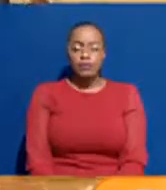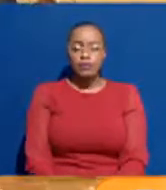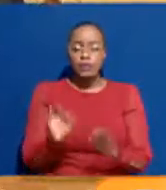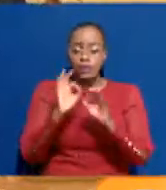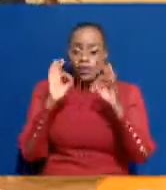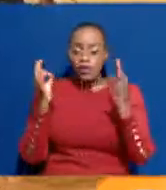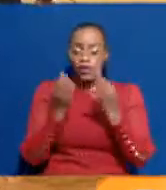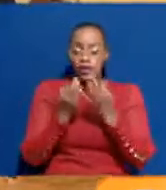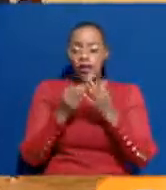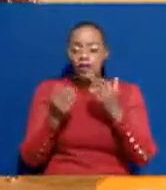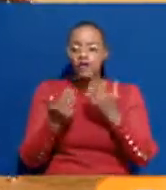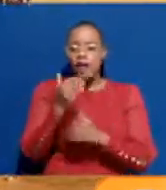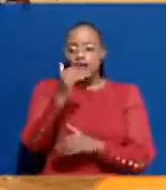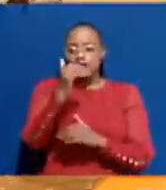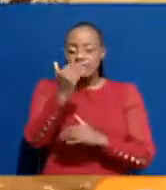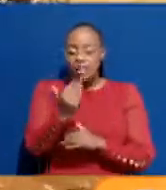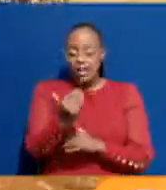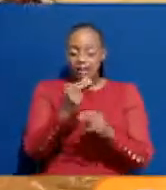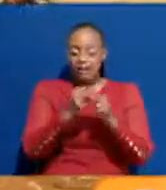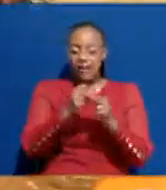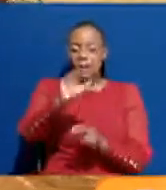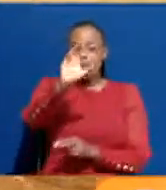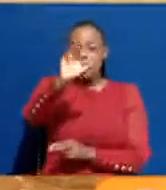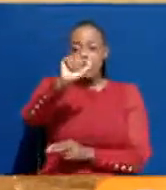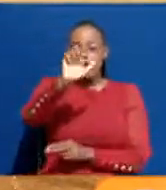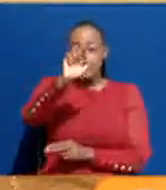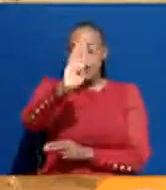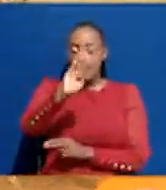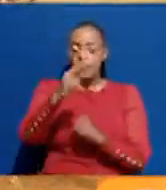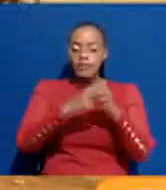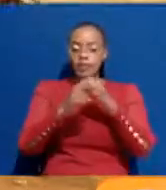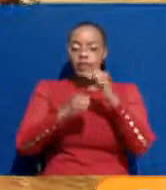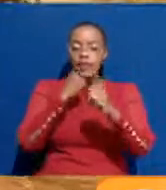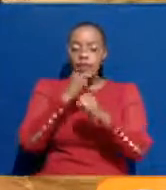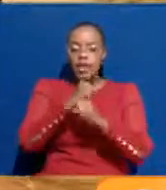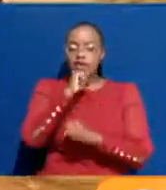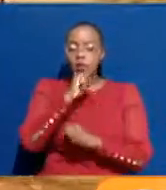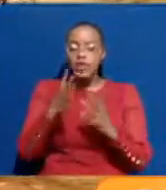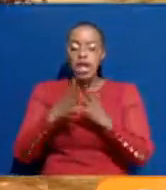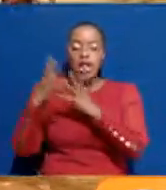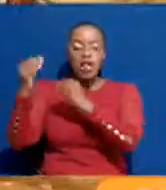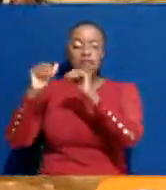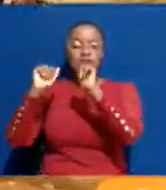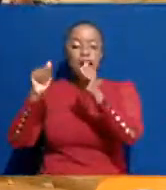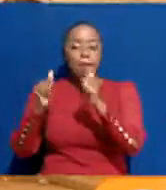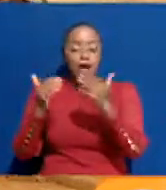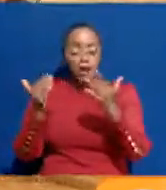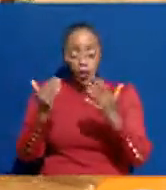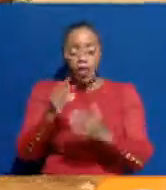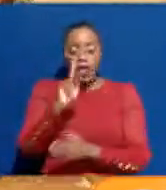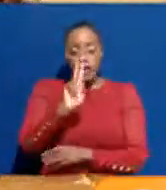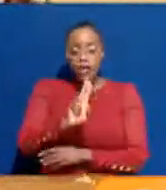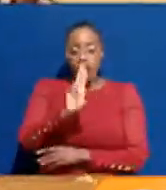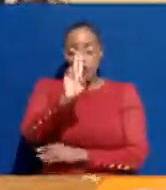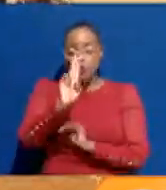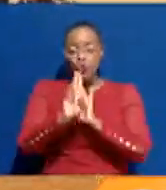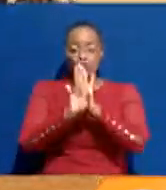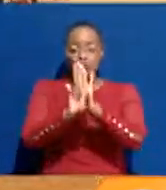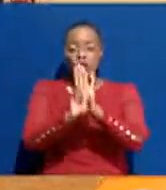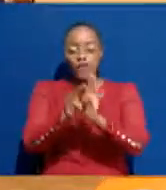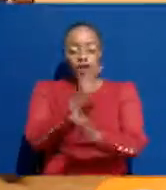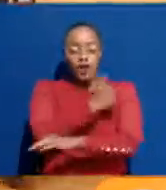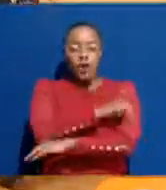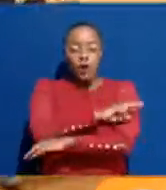Familia ya mtoto Caleb Odanga mwenye umri wa miaka 7 haijaondoka hapa katika hospitali ya rufaa na mafunzo ya chuo kikuu cha